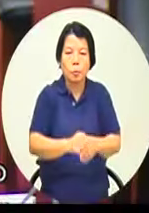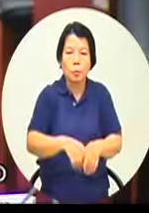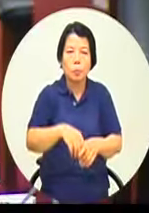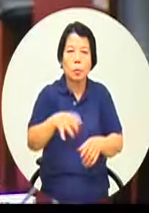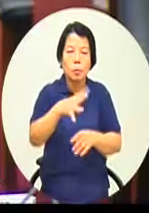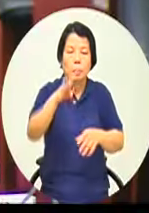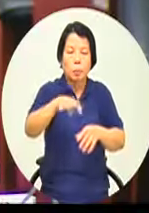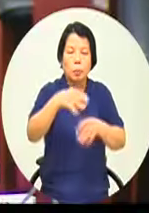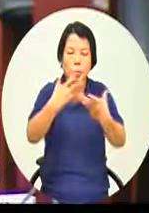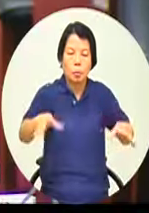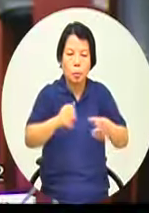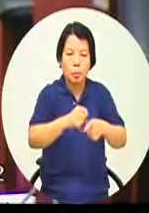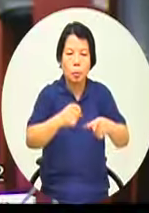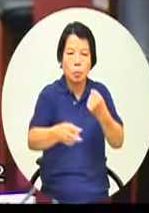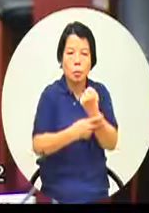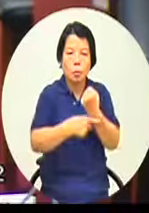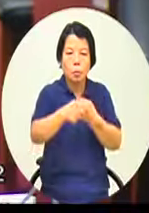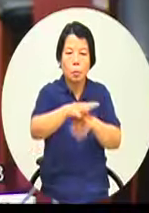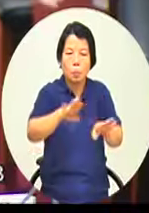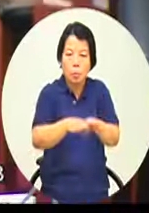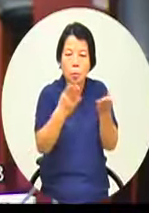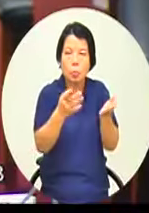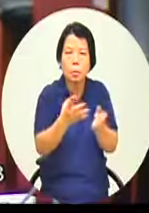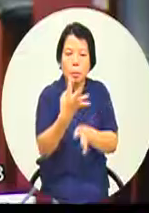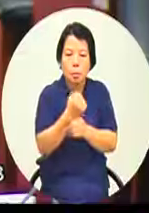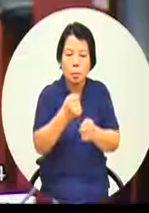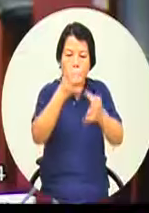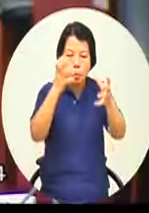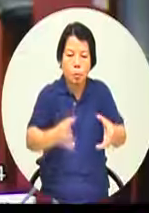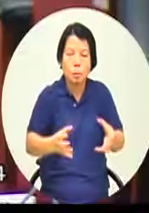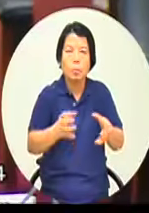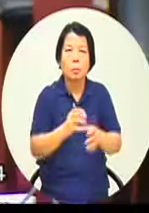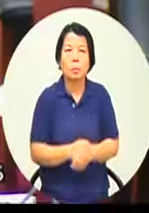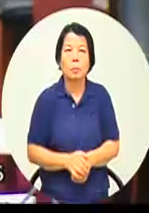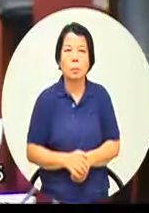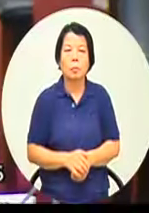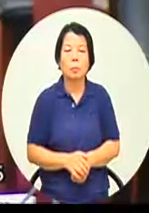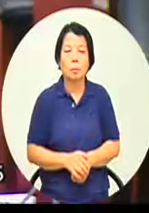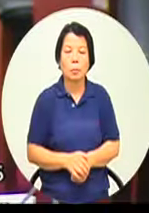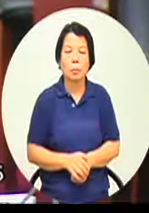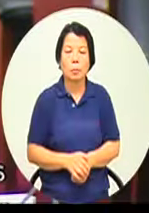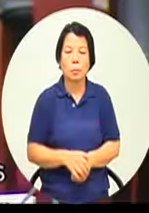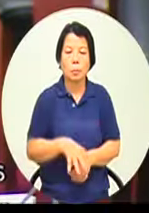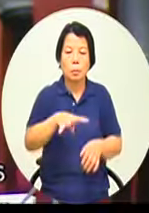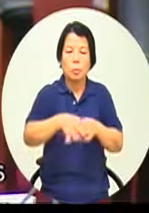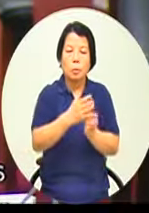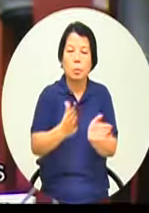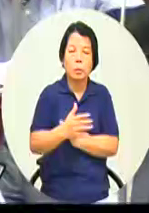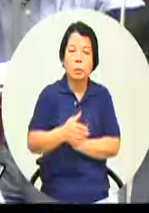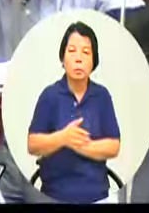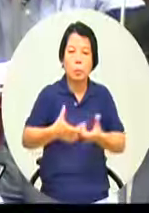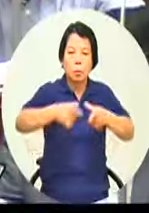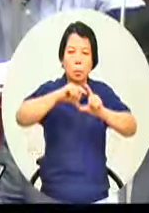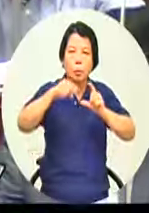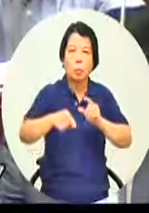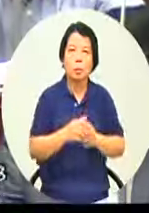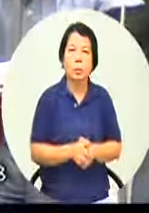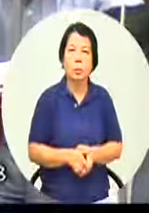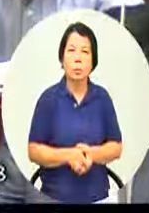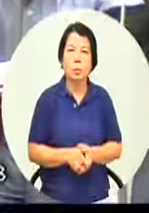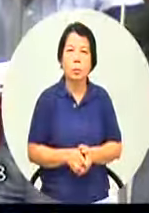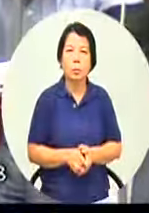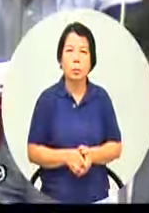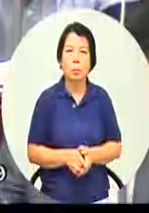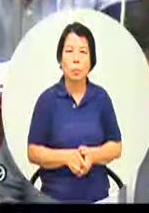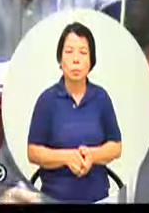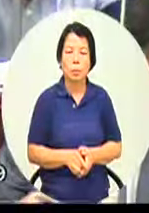这工程是当时开始的，当时的台瑞迪下开。 好，请经理答复。 好，这个我想哈，主席